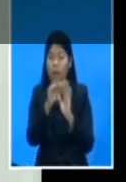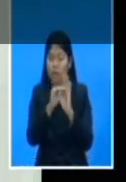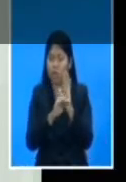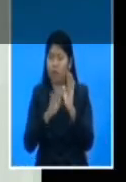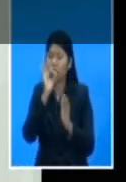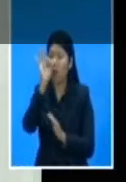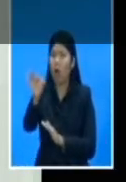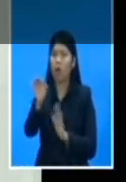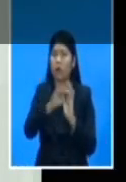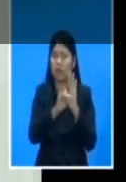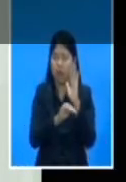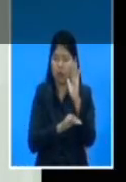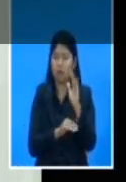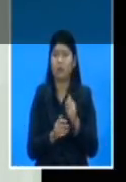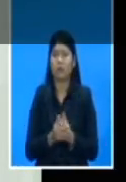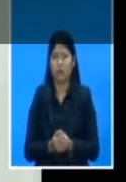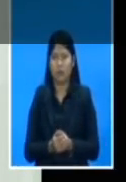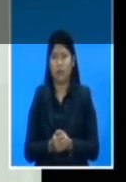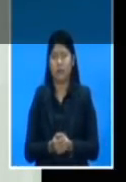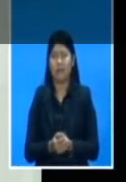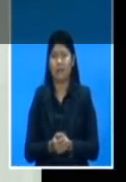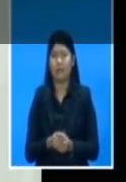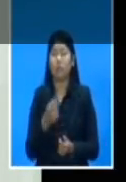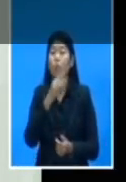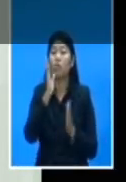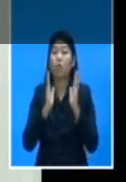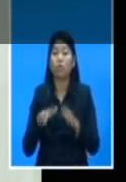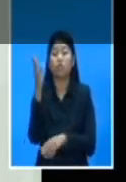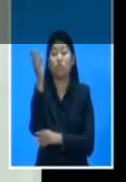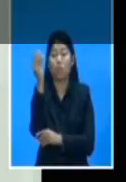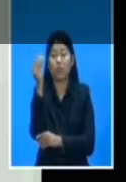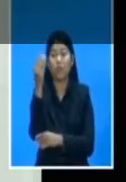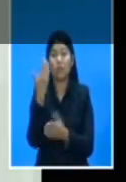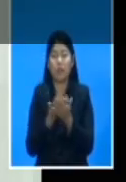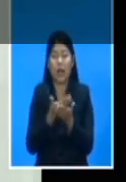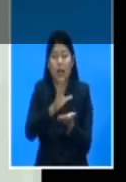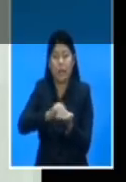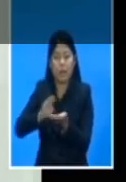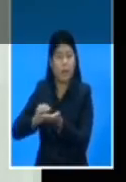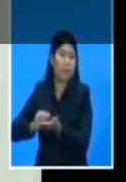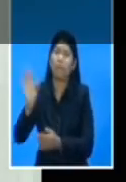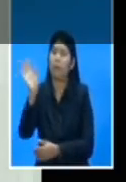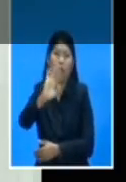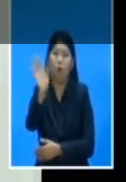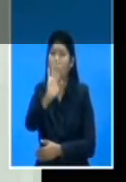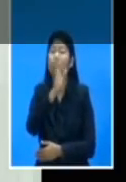ยกเลิกค่าลิชาธรรมเนียมแก่ผู้ขาดแคลนทุนทรัพย์ในทุกขั้นตอน